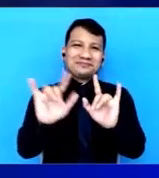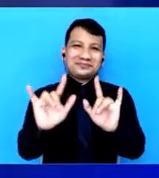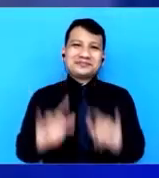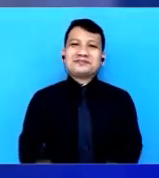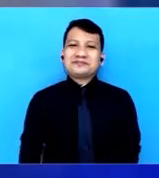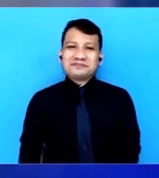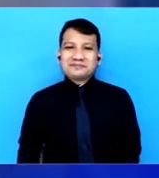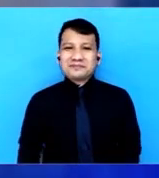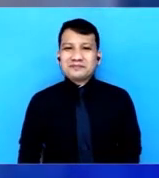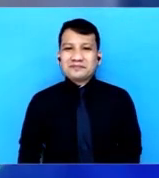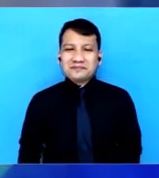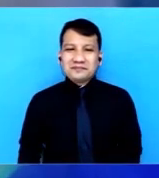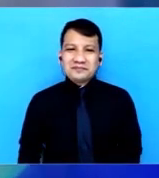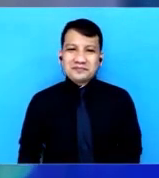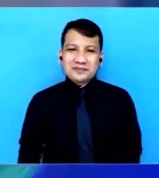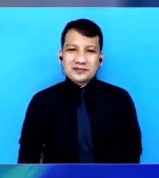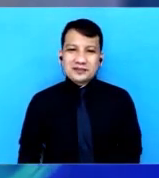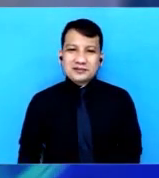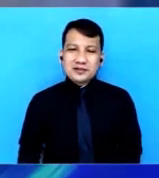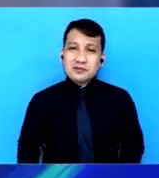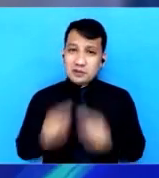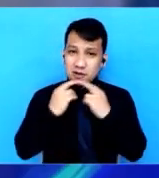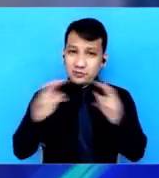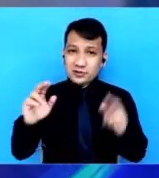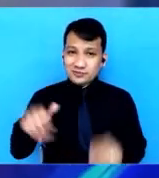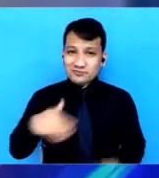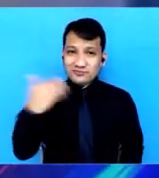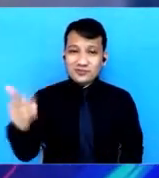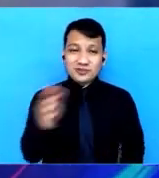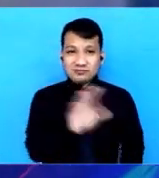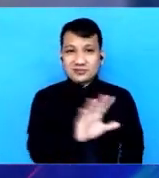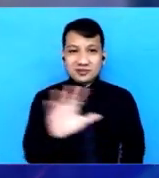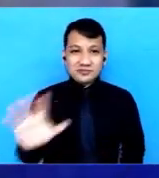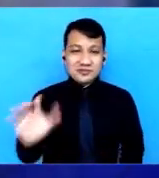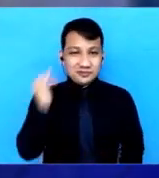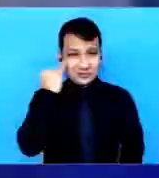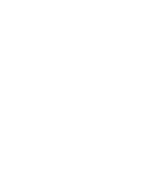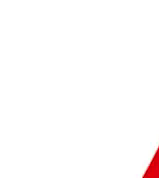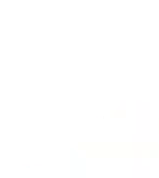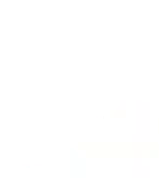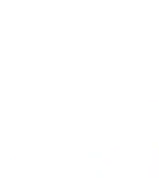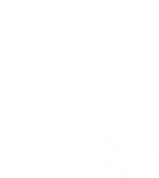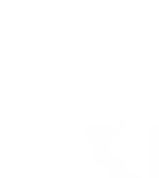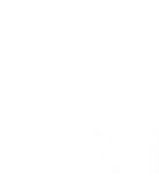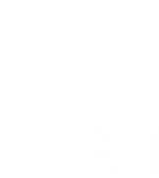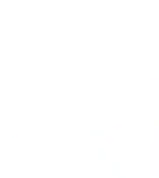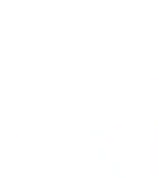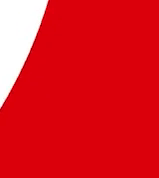Nagbabalita mula sa Frontline, Jenny Dongon, News 5.